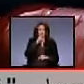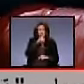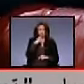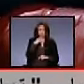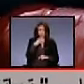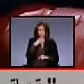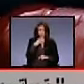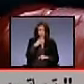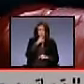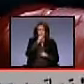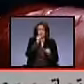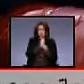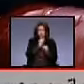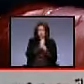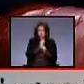لكن